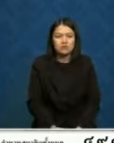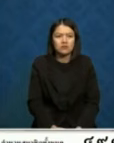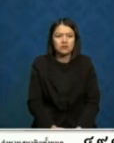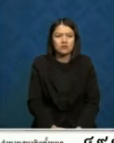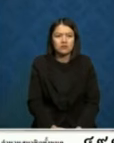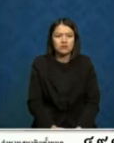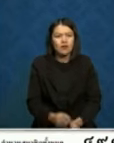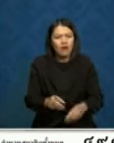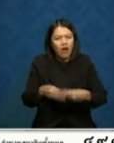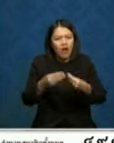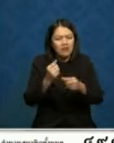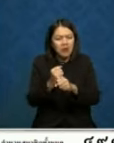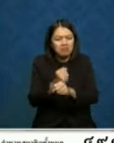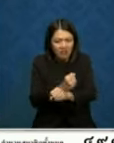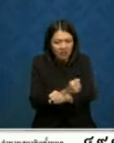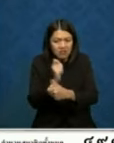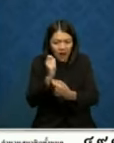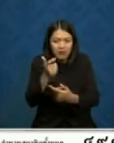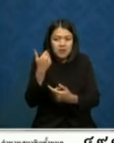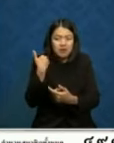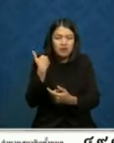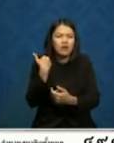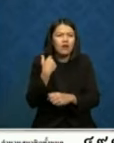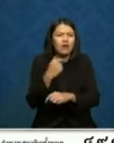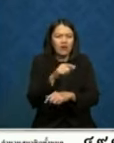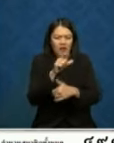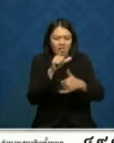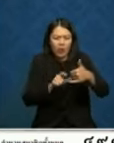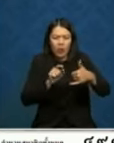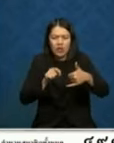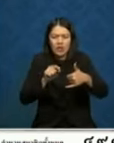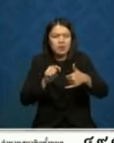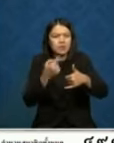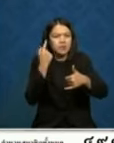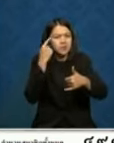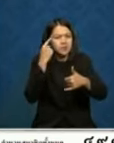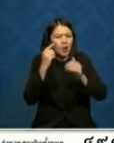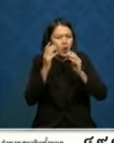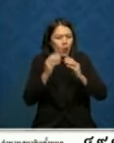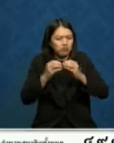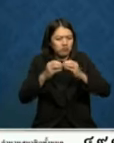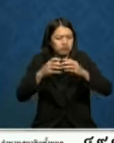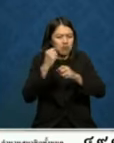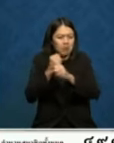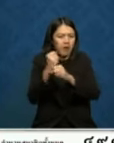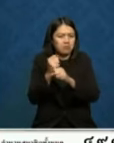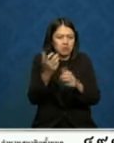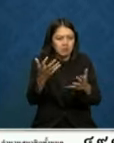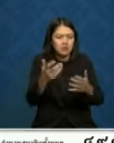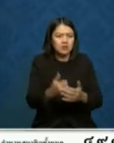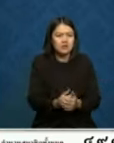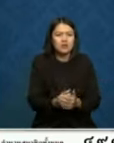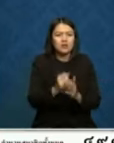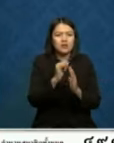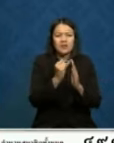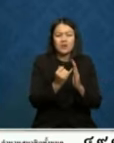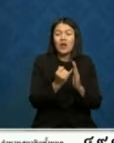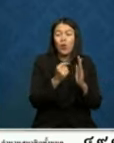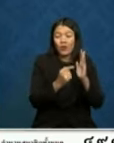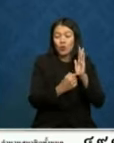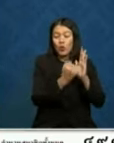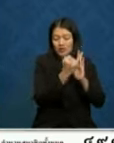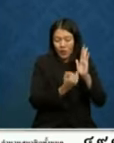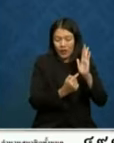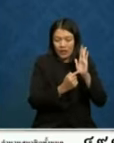าดหวังว่าจะให้เกิดการจ้างงานเหรอครับท่านประธานครับแล้วบัณฑิตแรงงานเหล่านี้ไม่สามารถเพิ่มจำนวนงานในพื้นที่ได้เช่นจังหวัด A